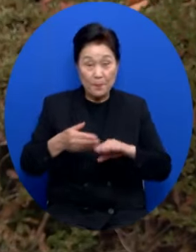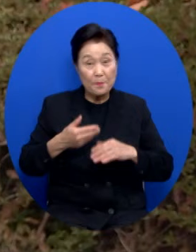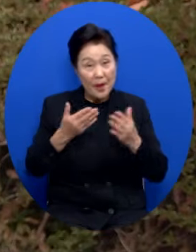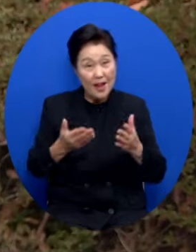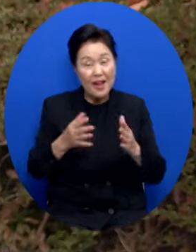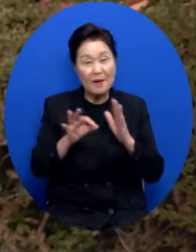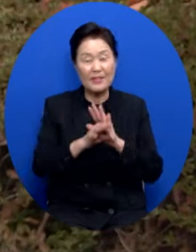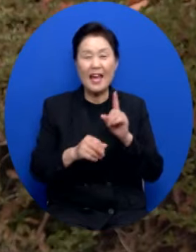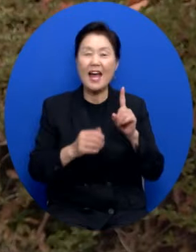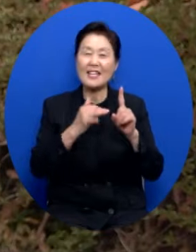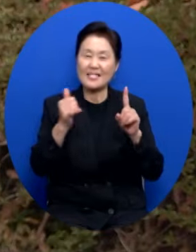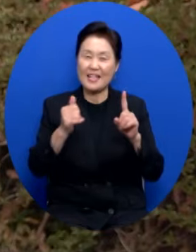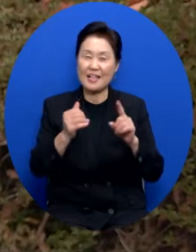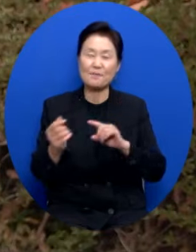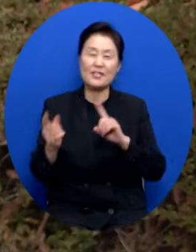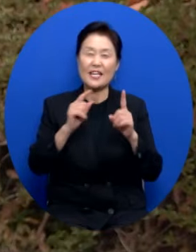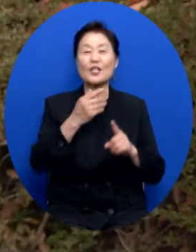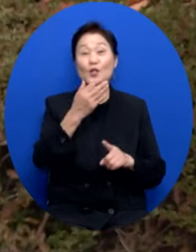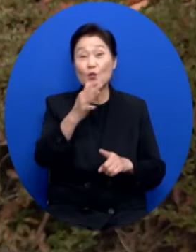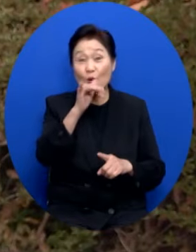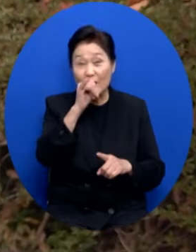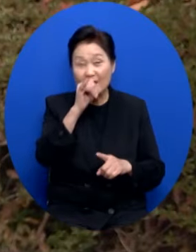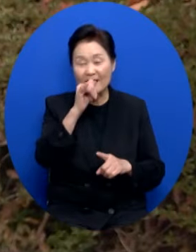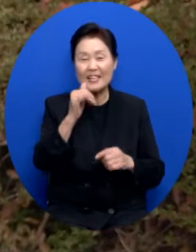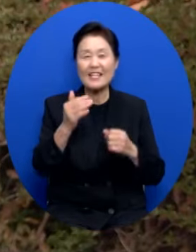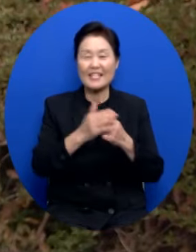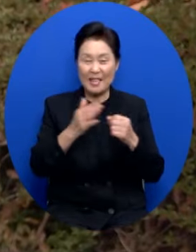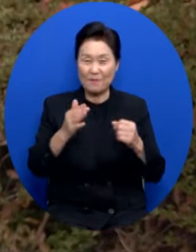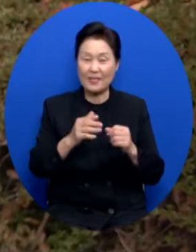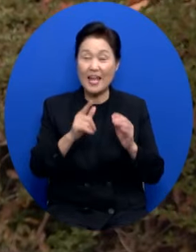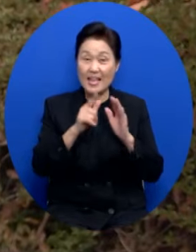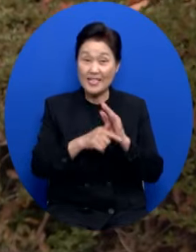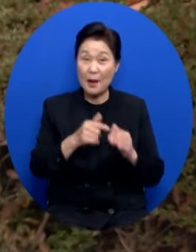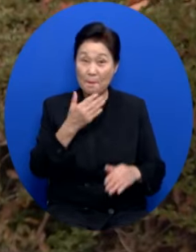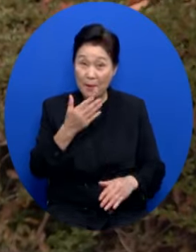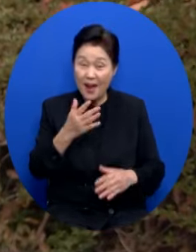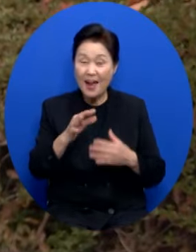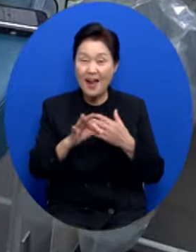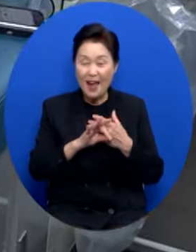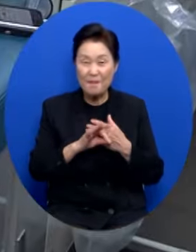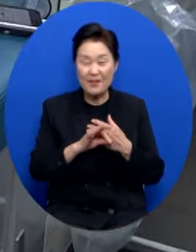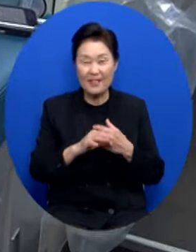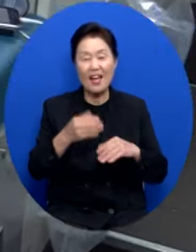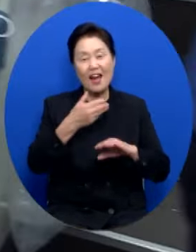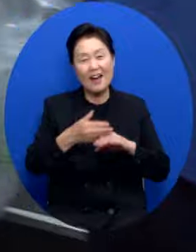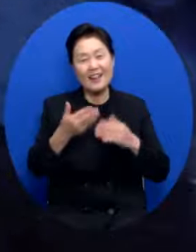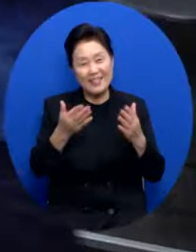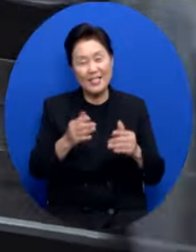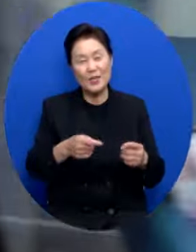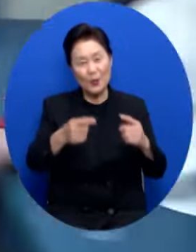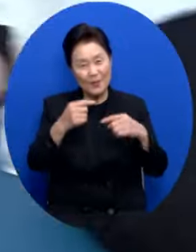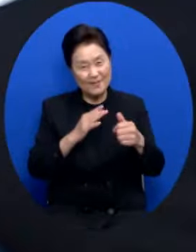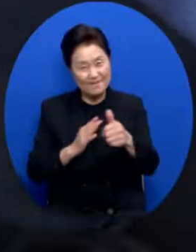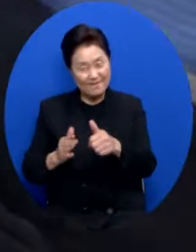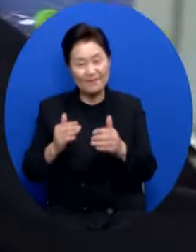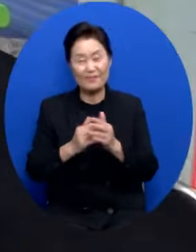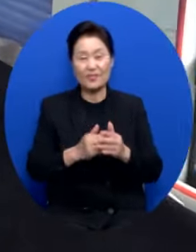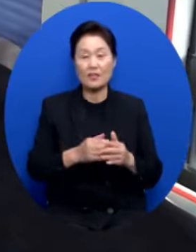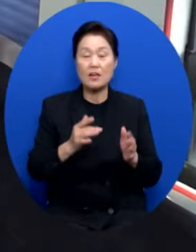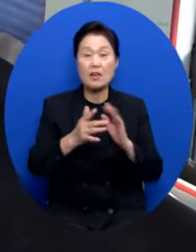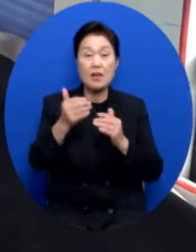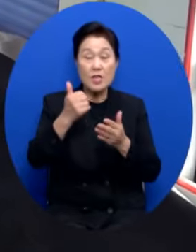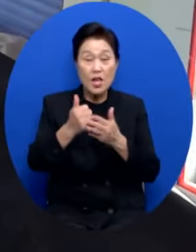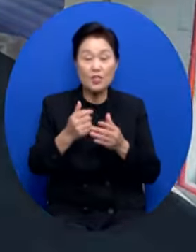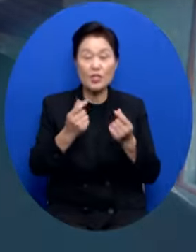있으니까 다들 시간 되면 한 번씩 해보는 게 좋은 것 같습니다. 예수의 피처럼 살리는 피가 되길